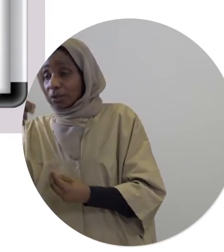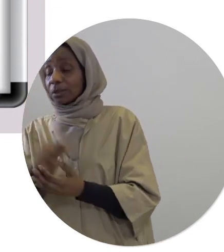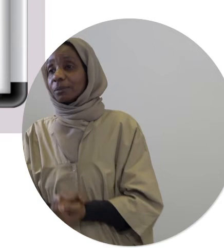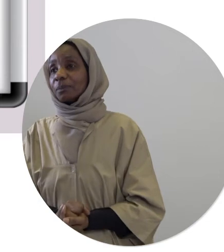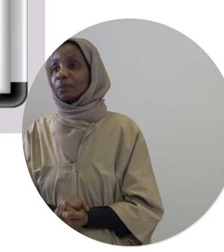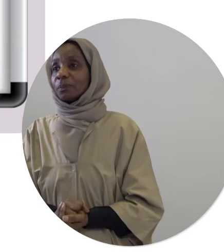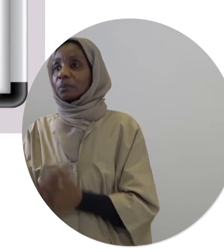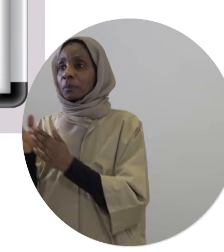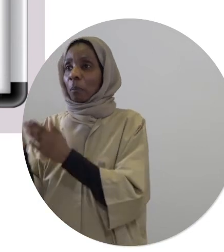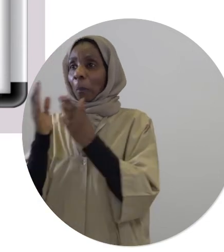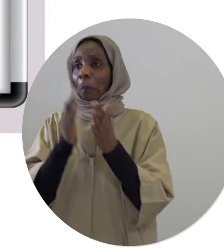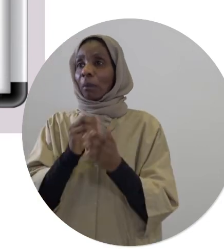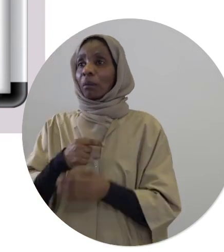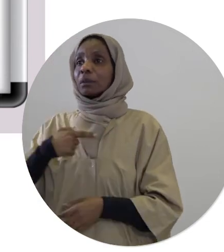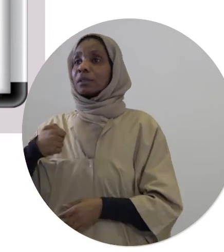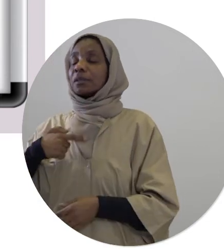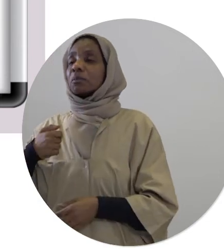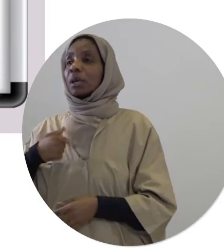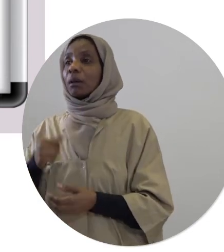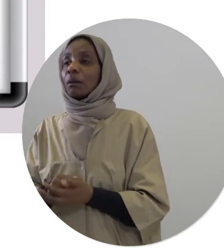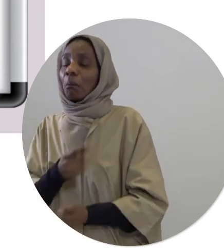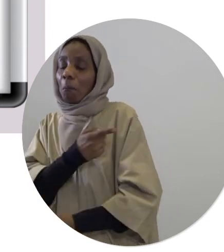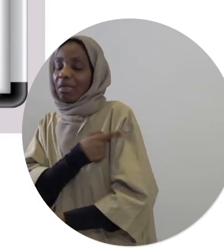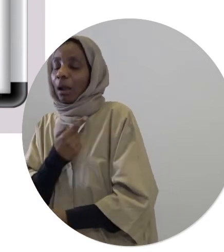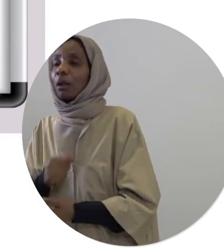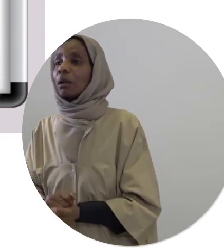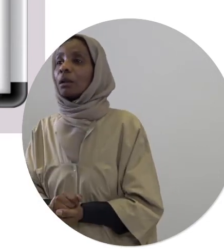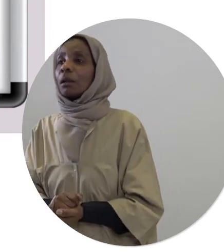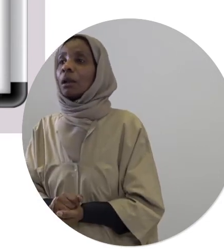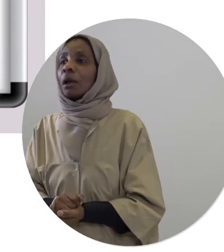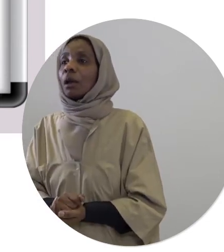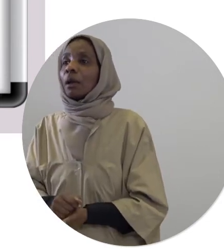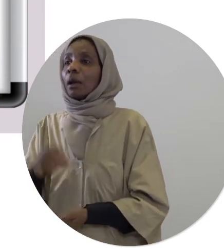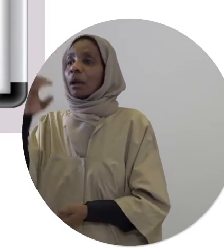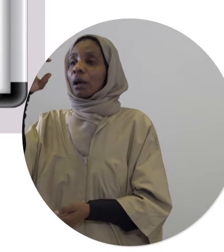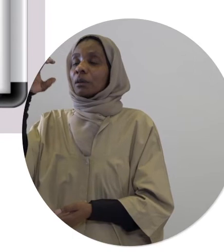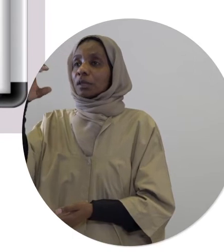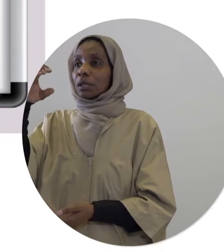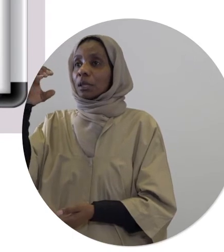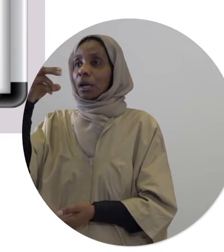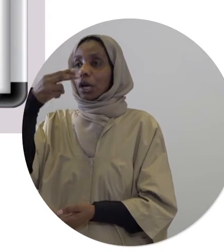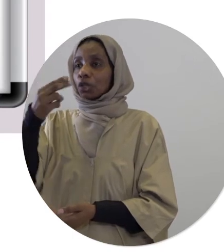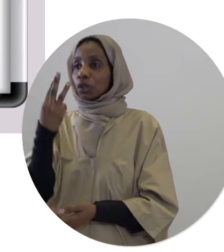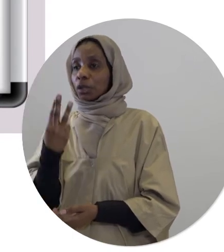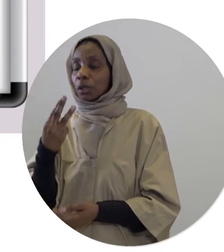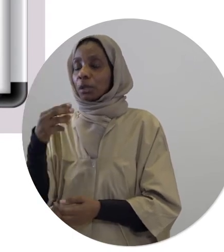نأخذ أمثلة. في الصيغة الأولى CH3OH يتكون من ذرة كربون واحدة،